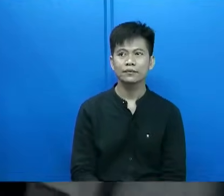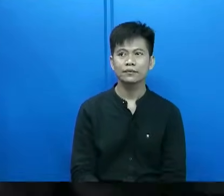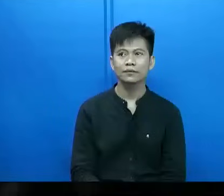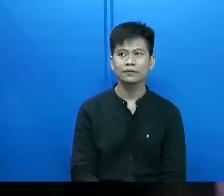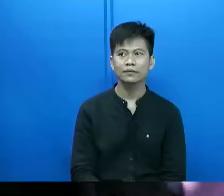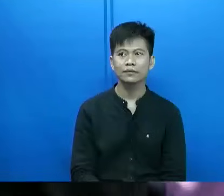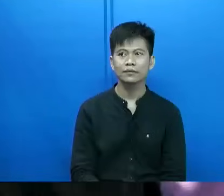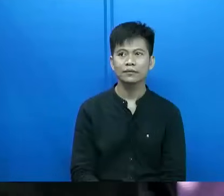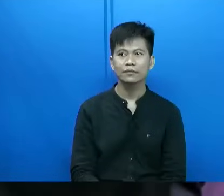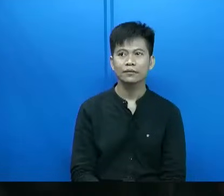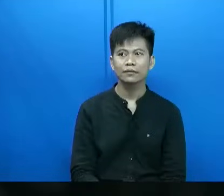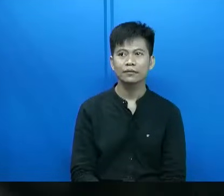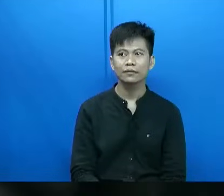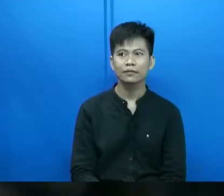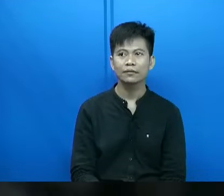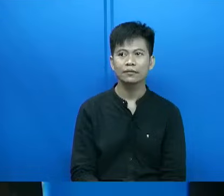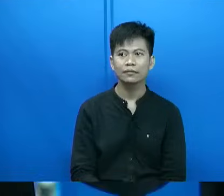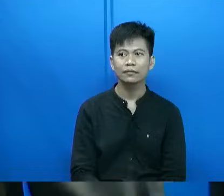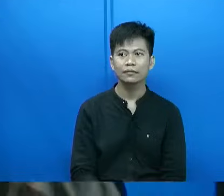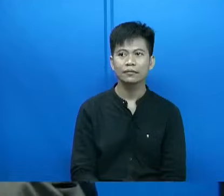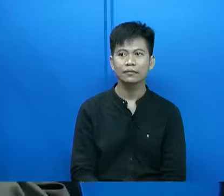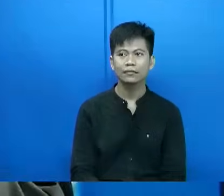lil muttaqina mafaza.